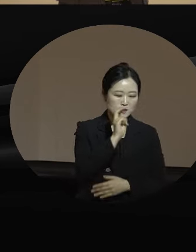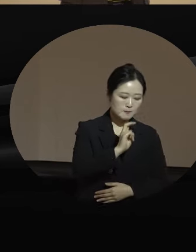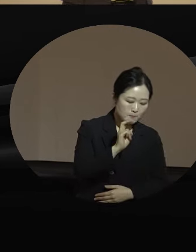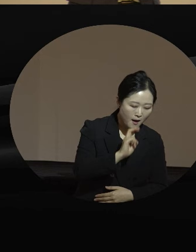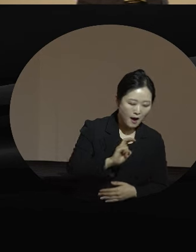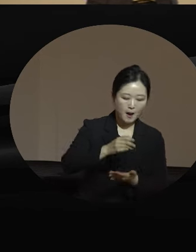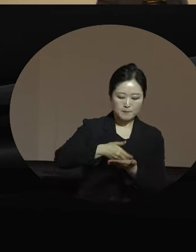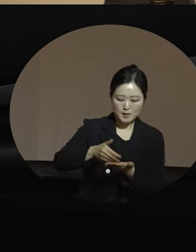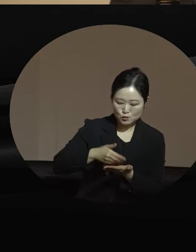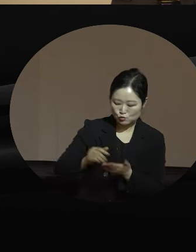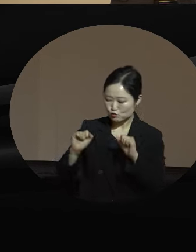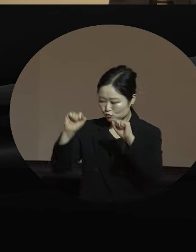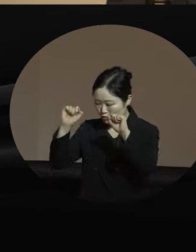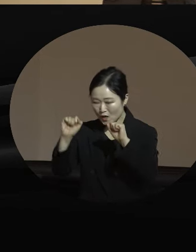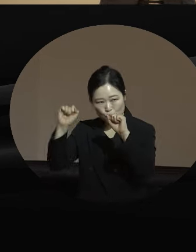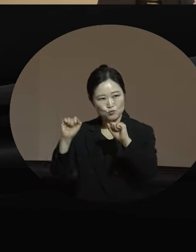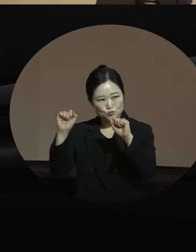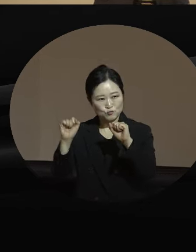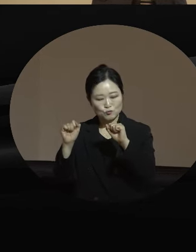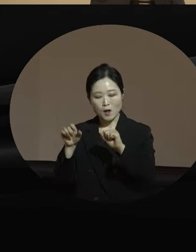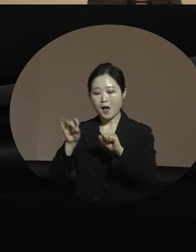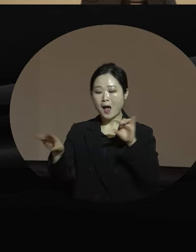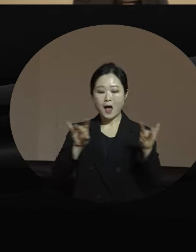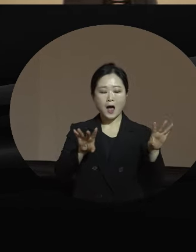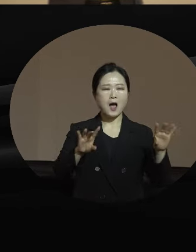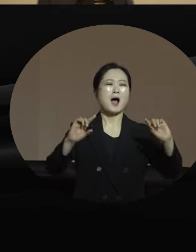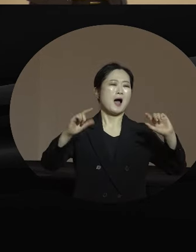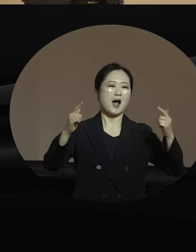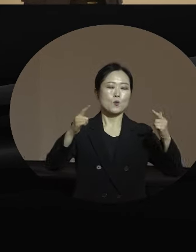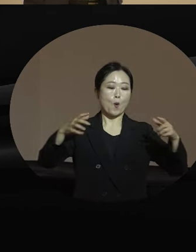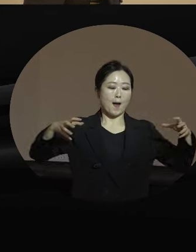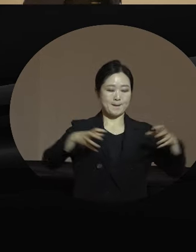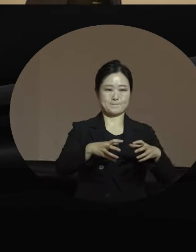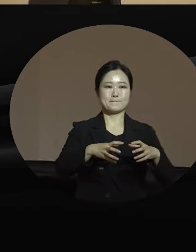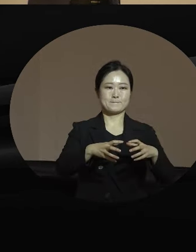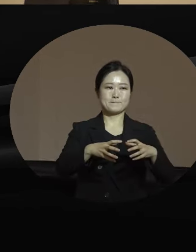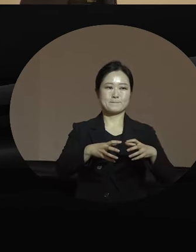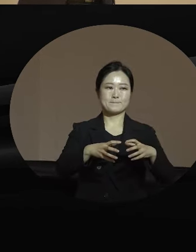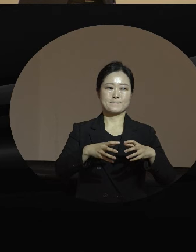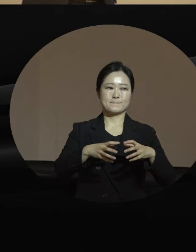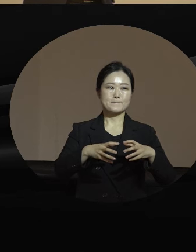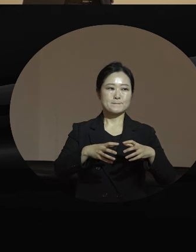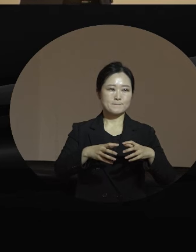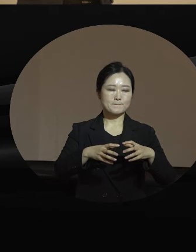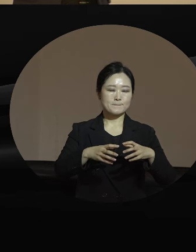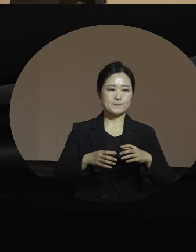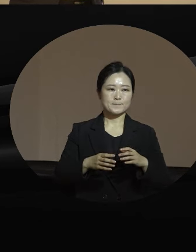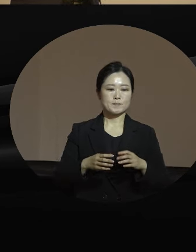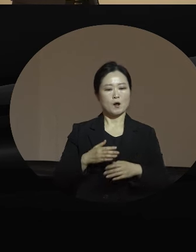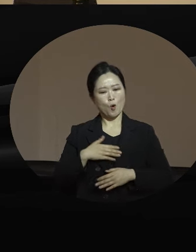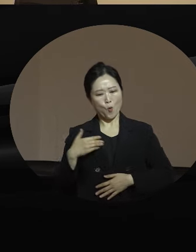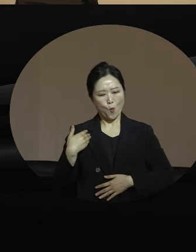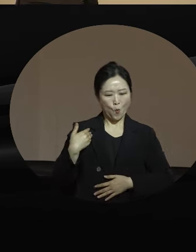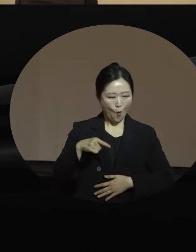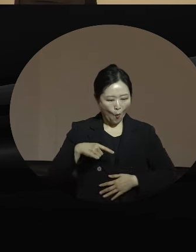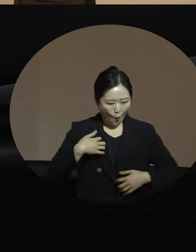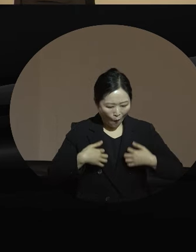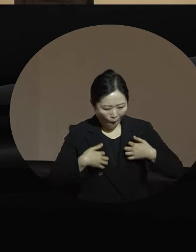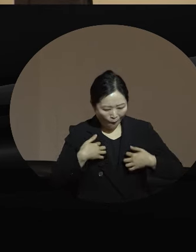미술이고 체육은 체육이고 이런 식이 아니겠죠. 서로 융합될 거고 그런 사이에서 자기도 모르는 재미있는